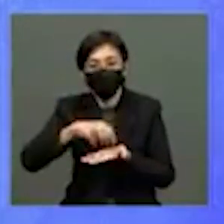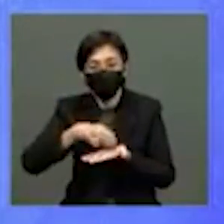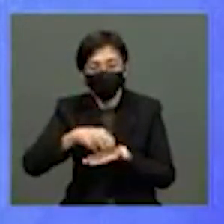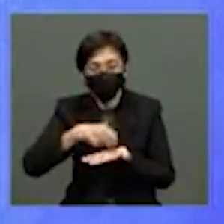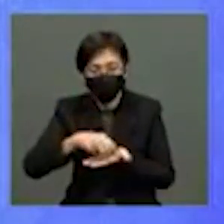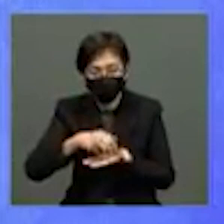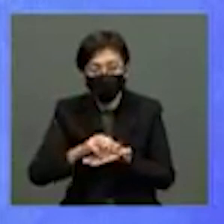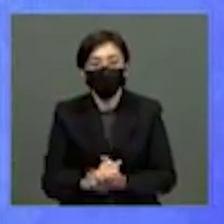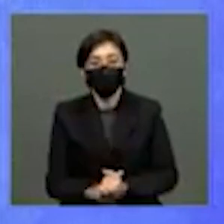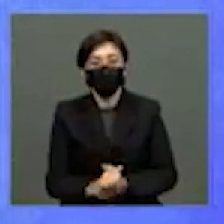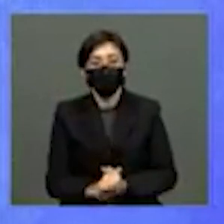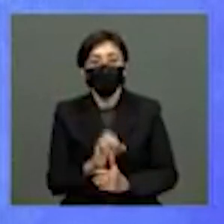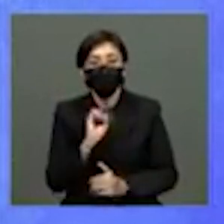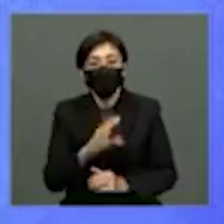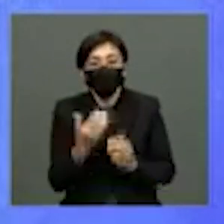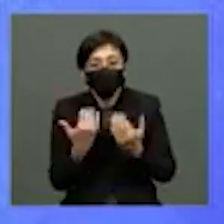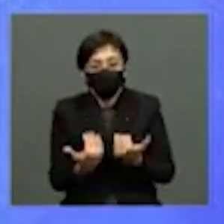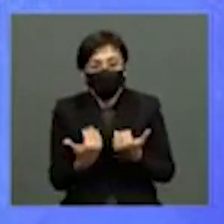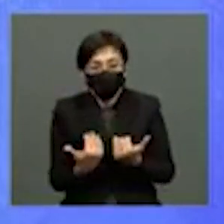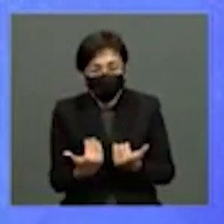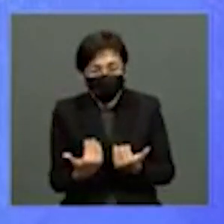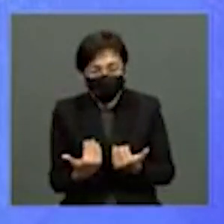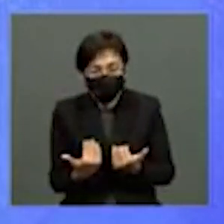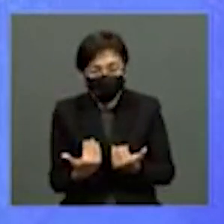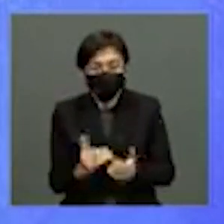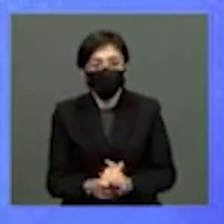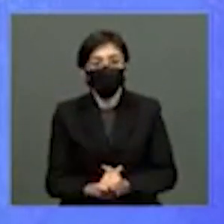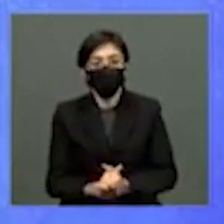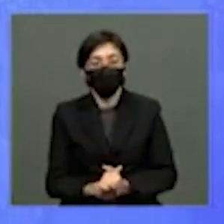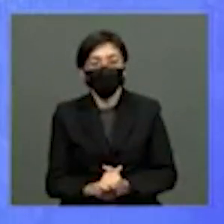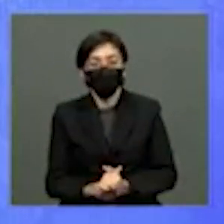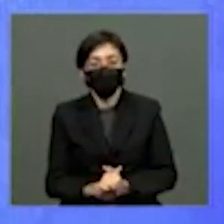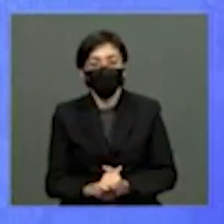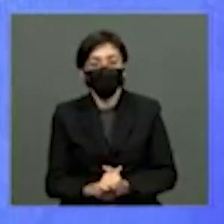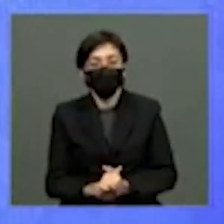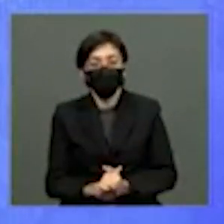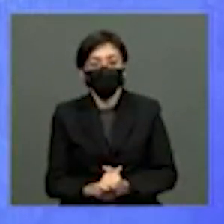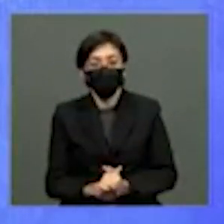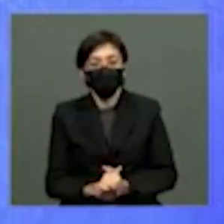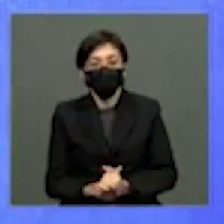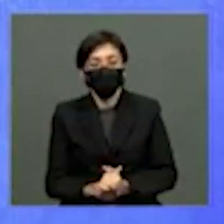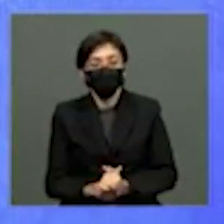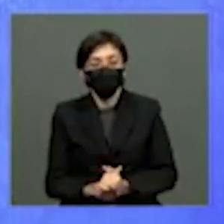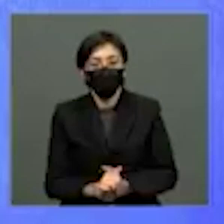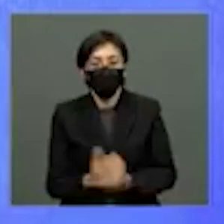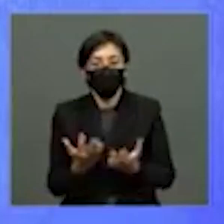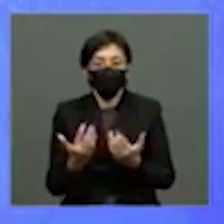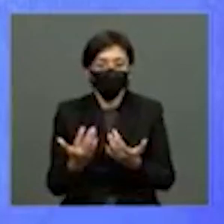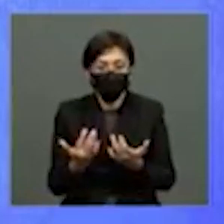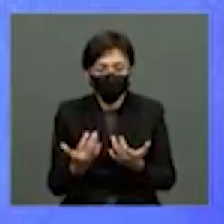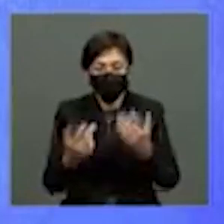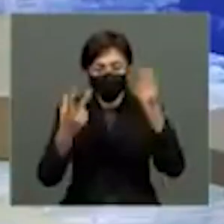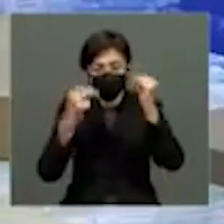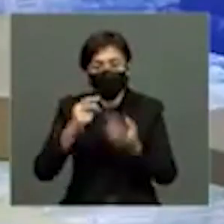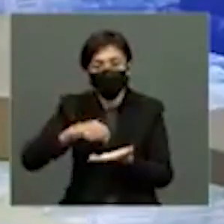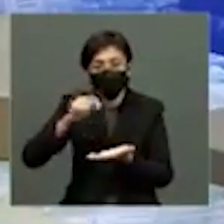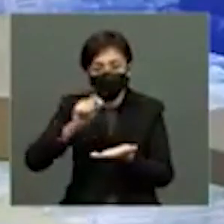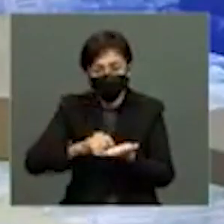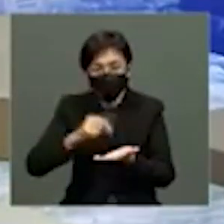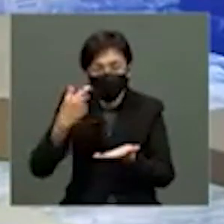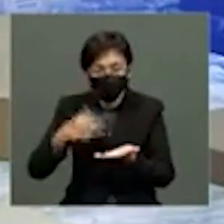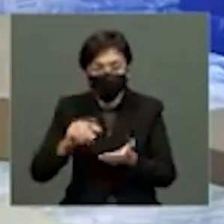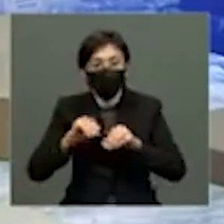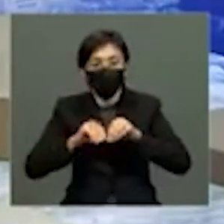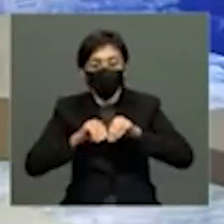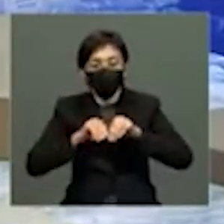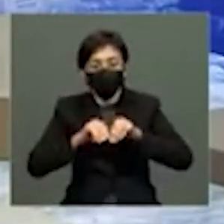มอีกครั้งหนึ่งนะคะตอนนี้เรื่องของการผ่อนคลายมาตรการรอนายกรัฐมนตรีลงนามคำสั่งเห็นชอบจากนั้นจะมีการประกา